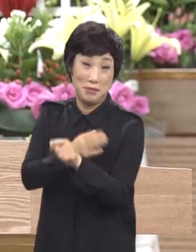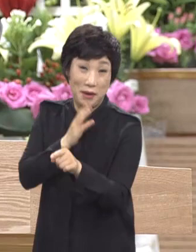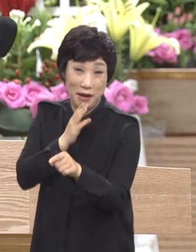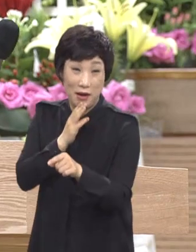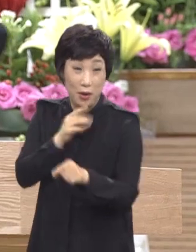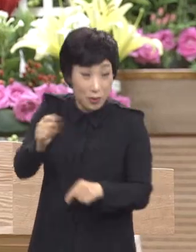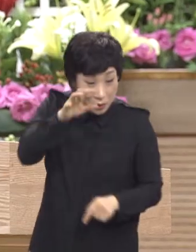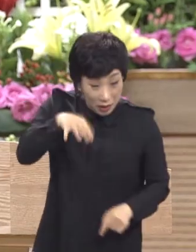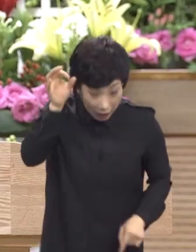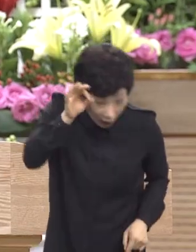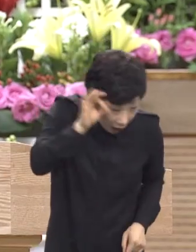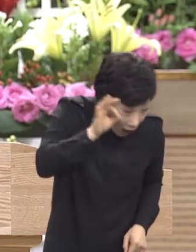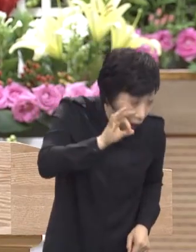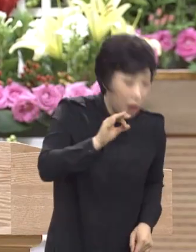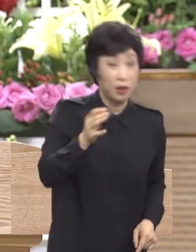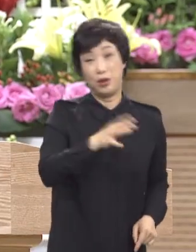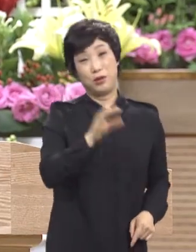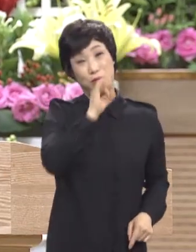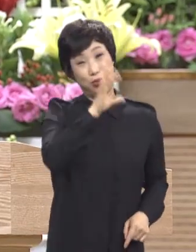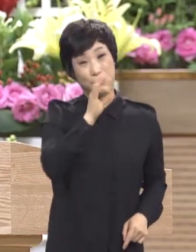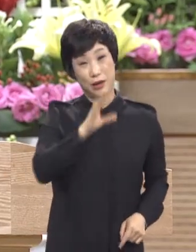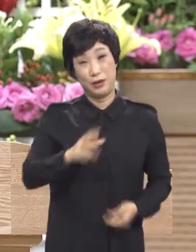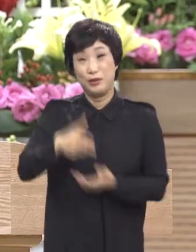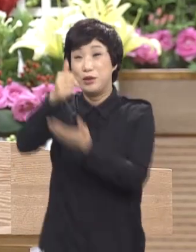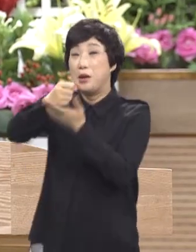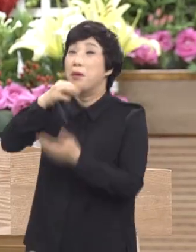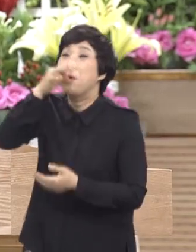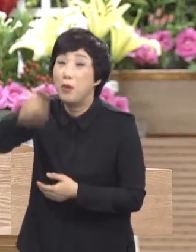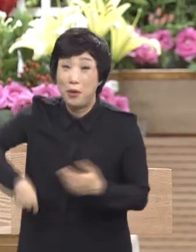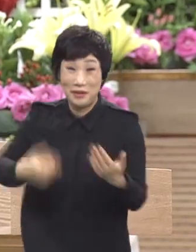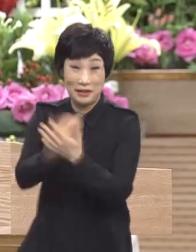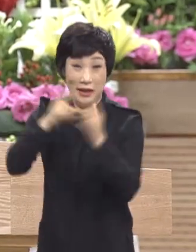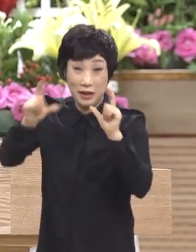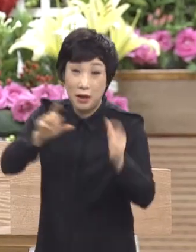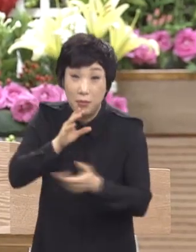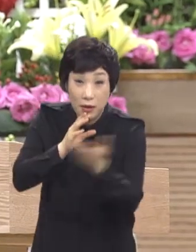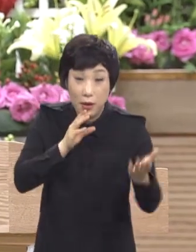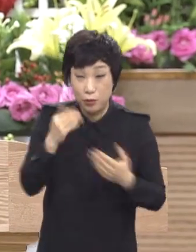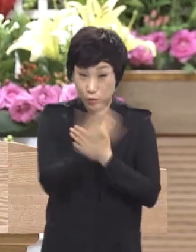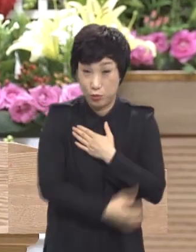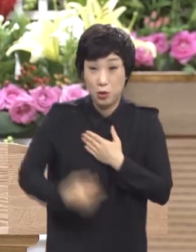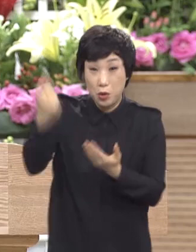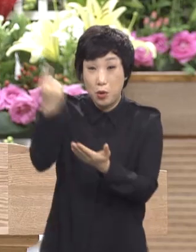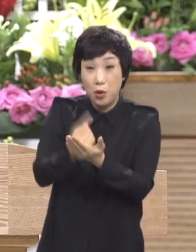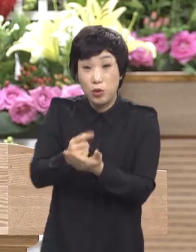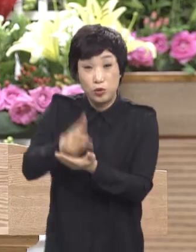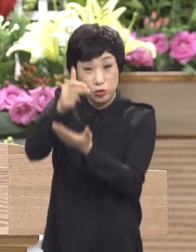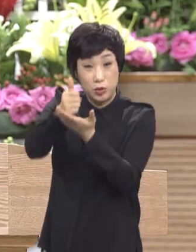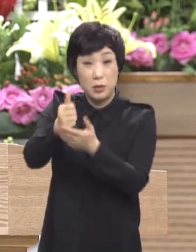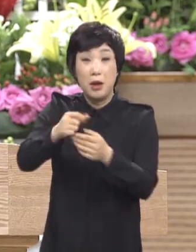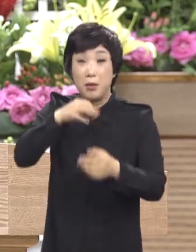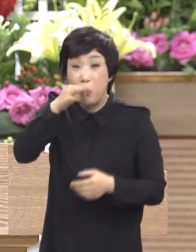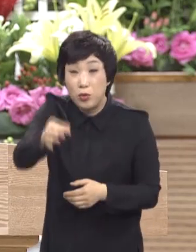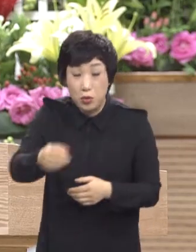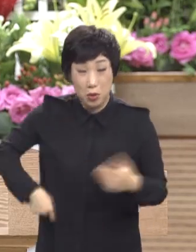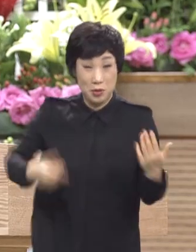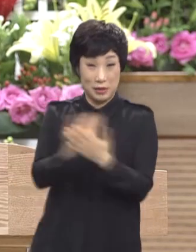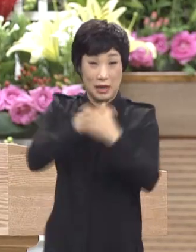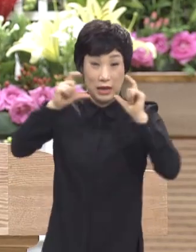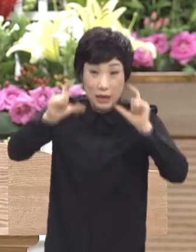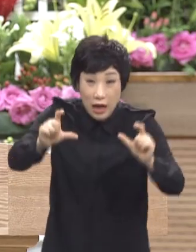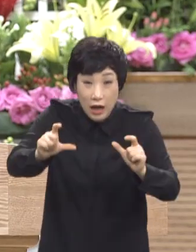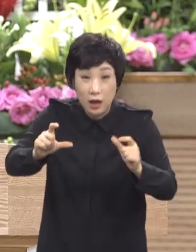어디도 찾을 수 없는 주님의 목소리야. 육신을 입고 오시니가 회개하라.